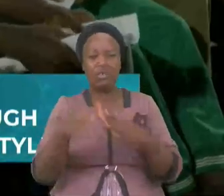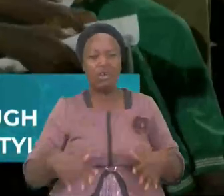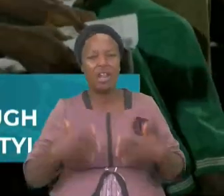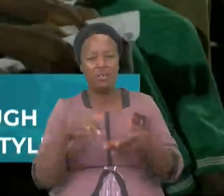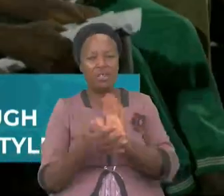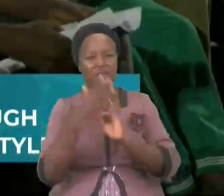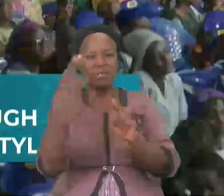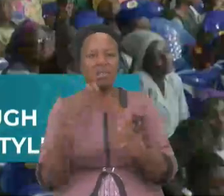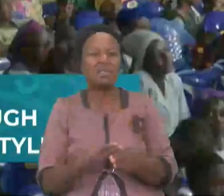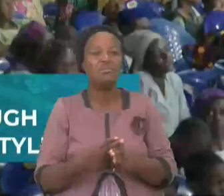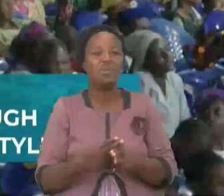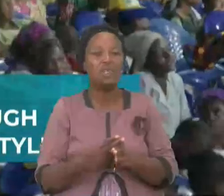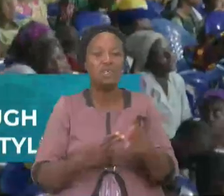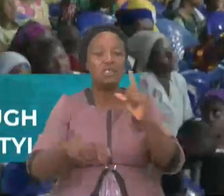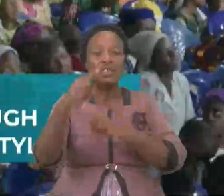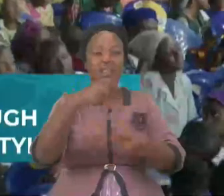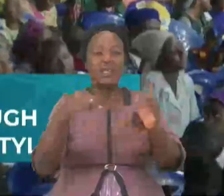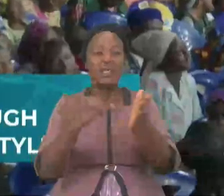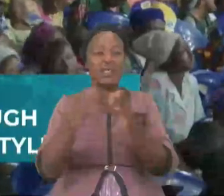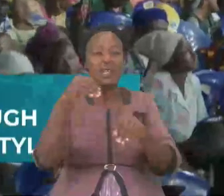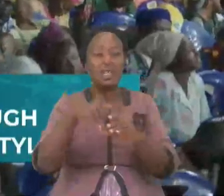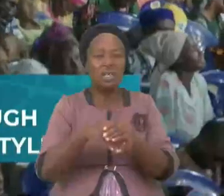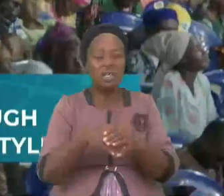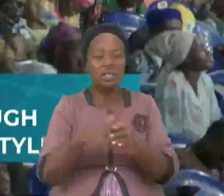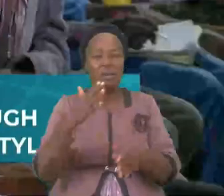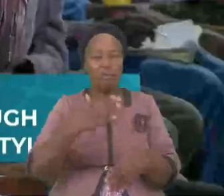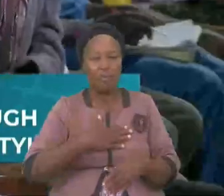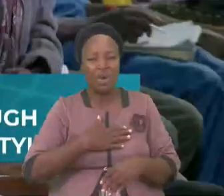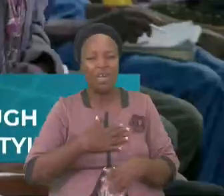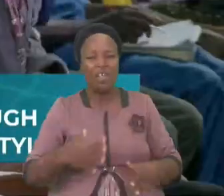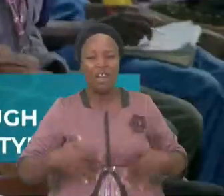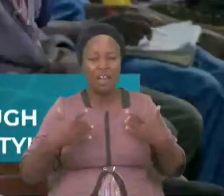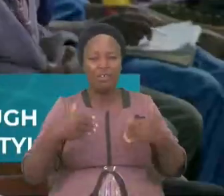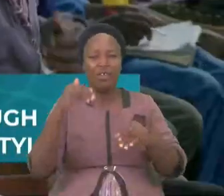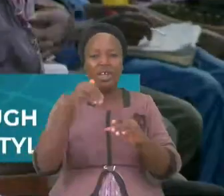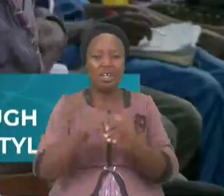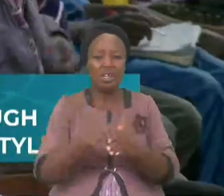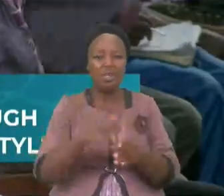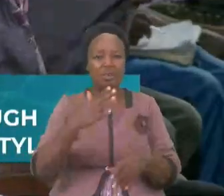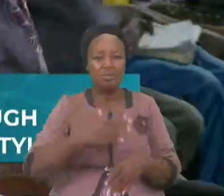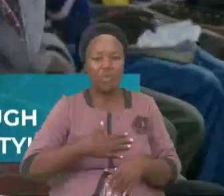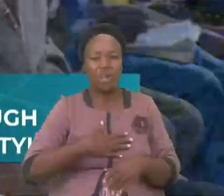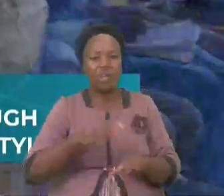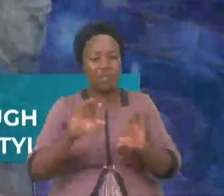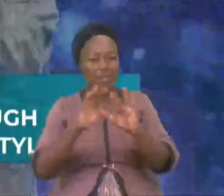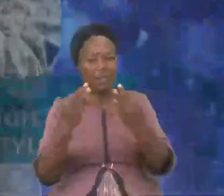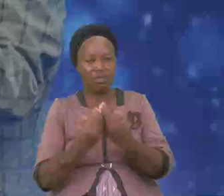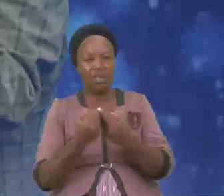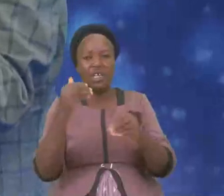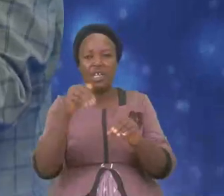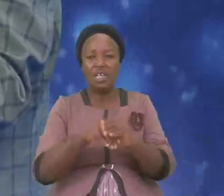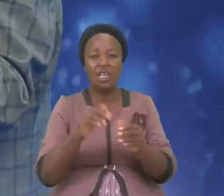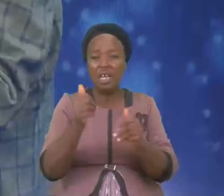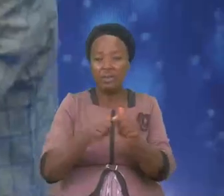vie. Dans ma vie. Dans ma famille. Et dans tout ce que je